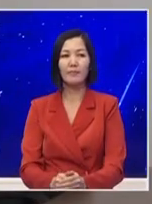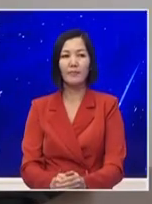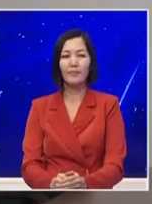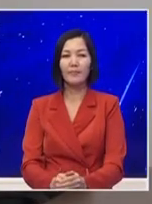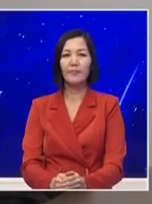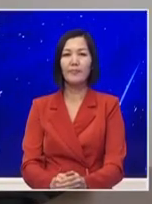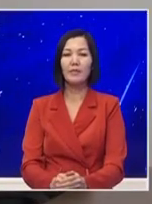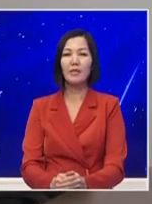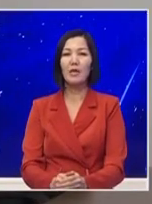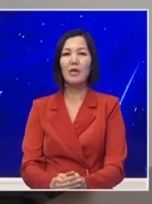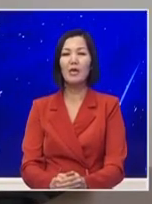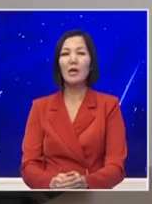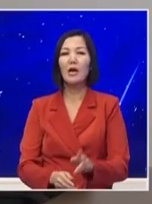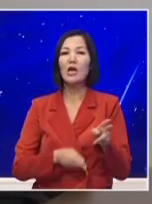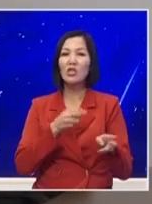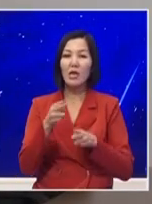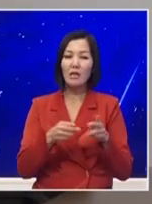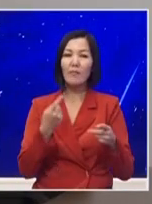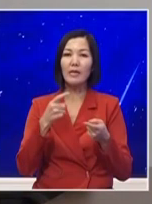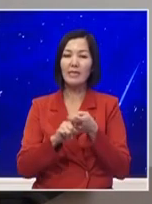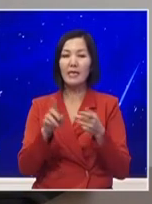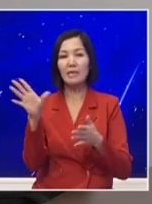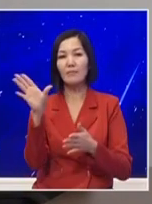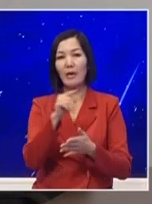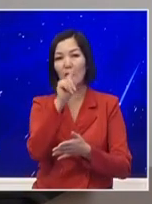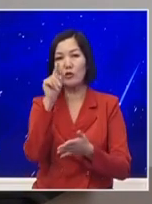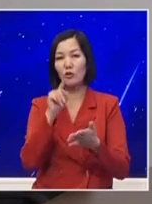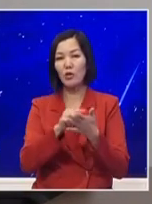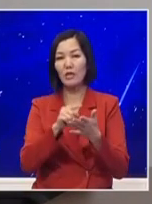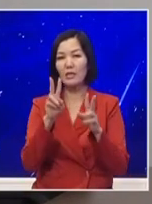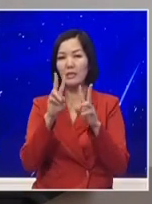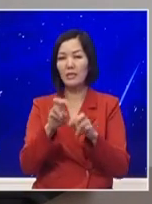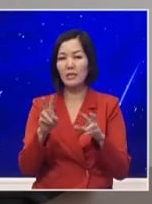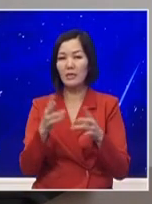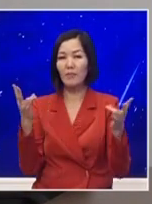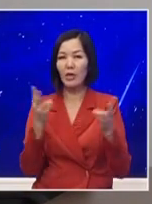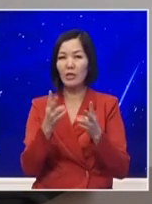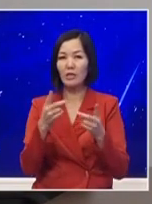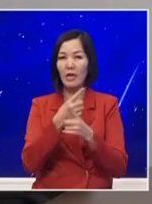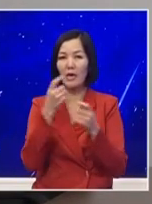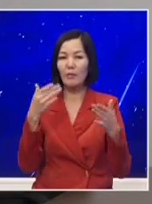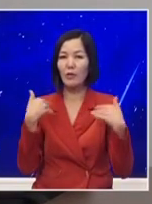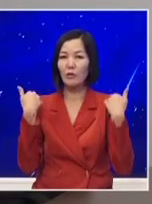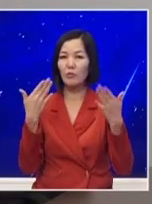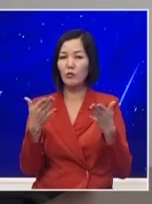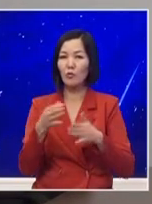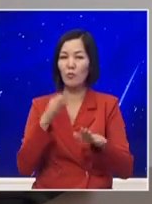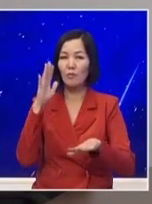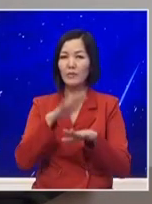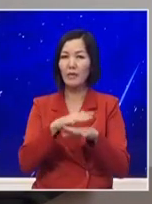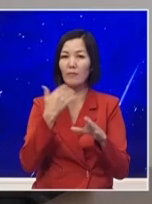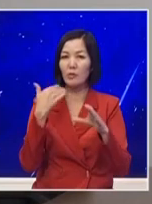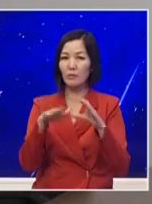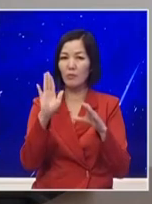Жана хаттамаға сәйкес біз бұл сұрақтардың барлығын жан жақты қарап, тиісті ақпаратты ұсынысты облыс әкімдігіне жіберетін